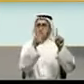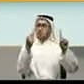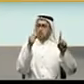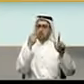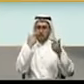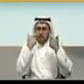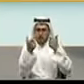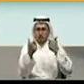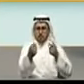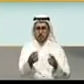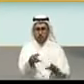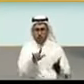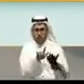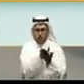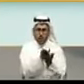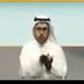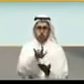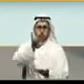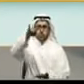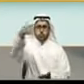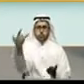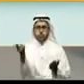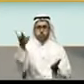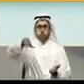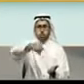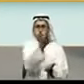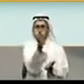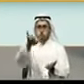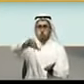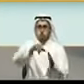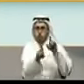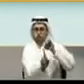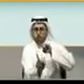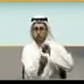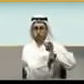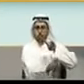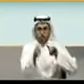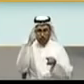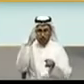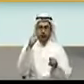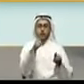بالتركيز الشديد خلال أداء المهام الموكلة إليهم.